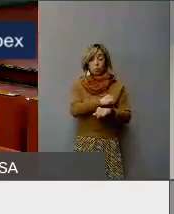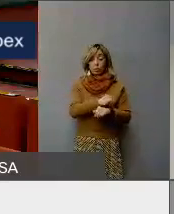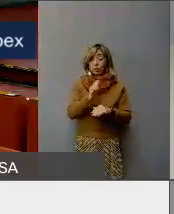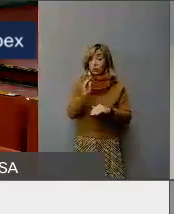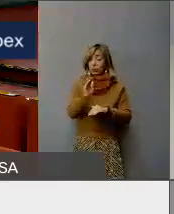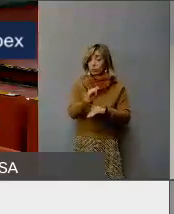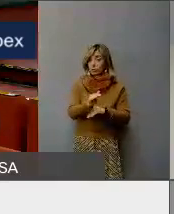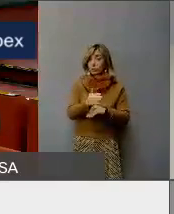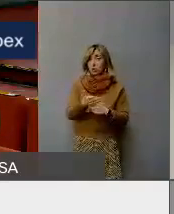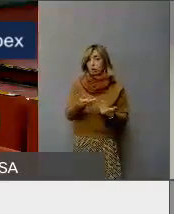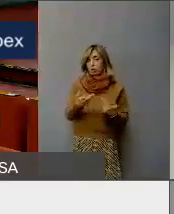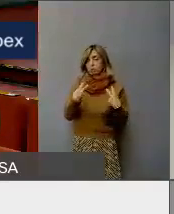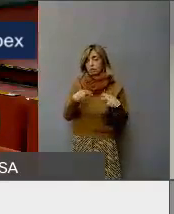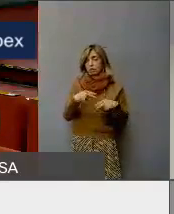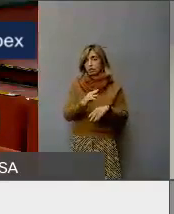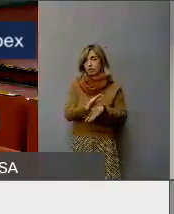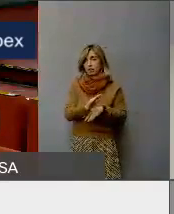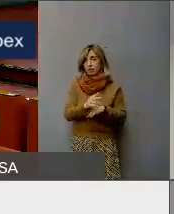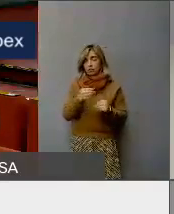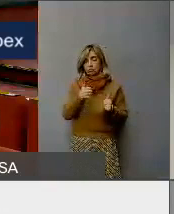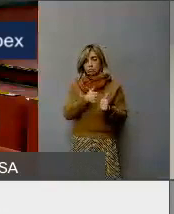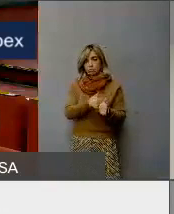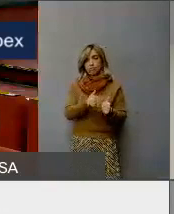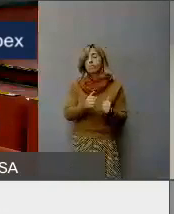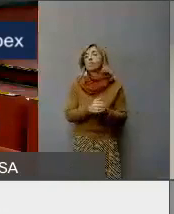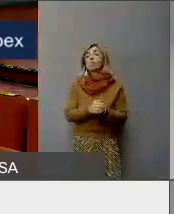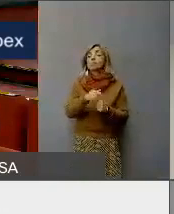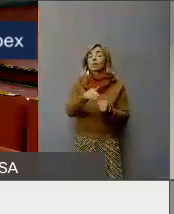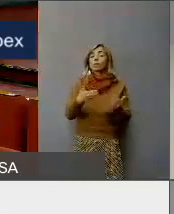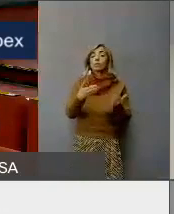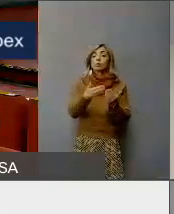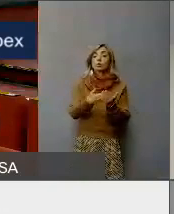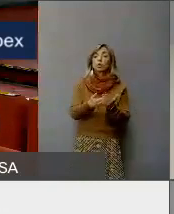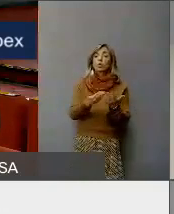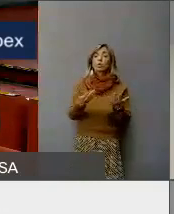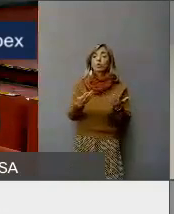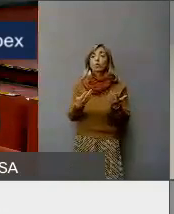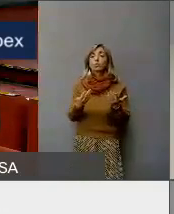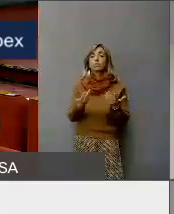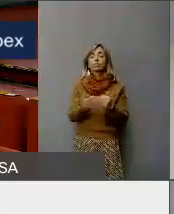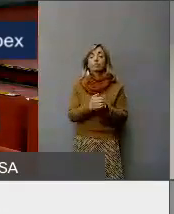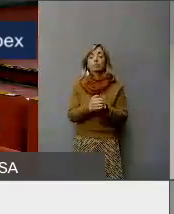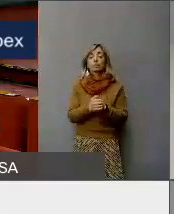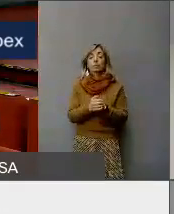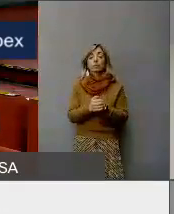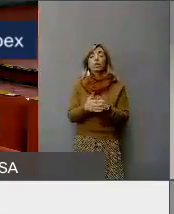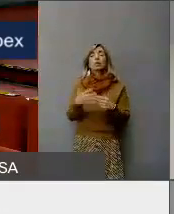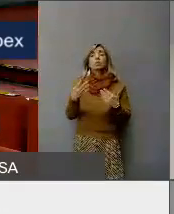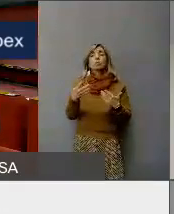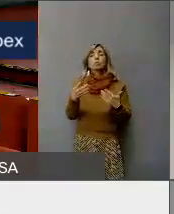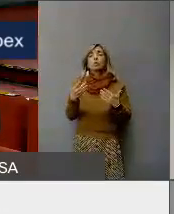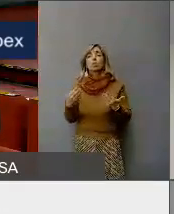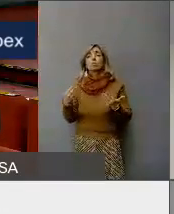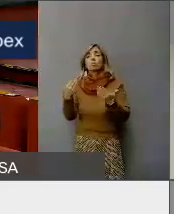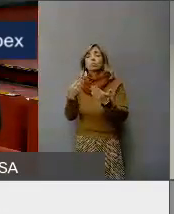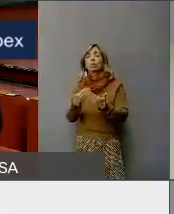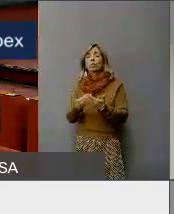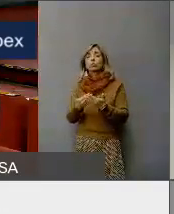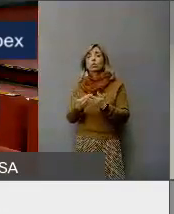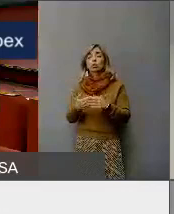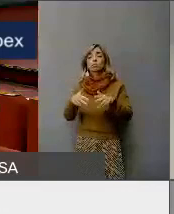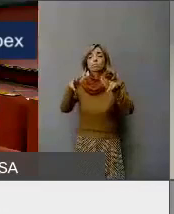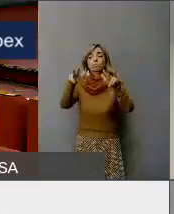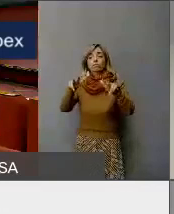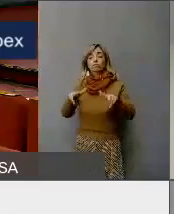giorni questa mozione diciamo propone l'oggetto di una mozione approvata all'unanimità dal